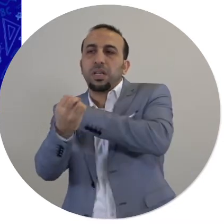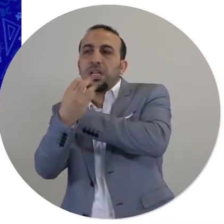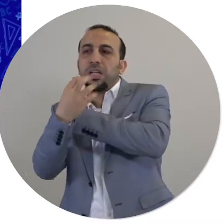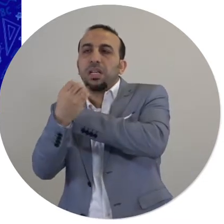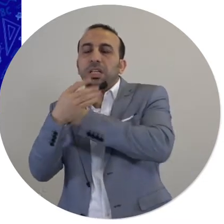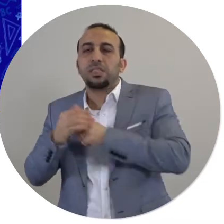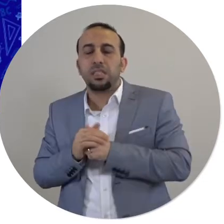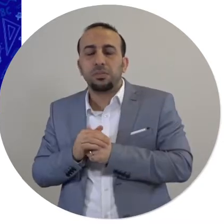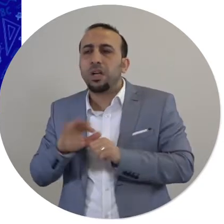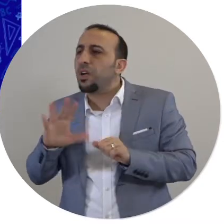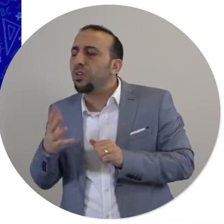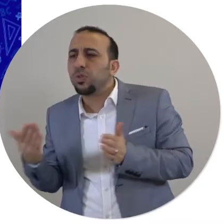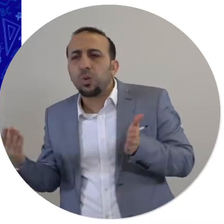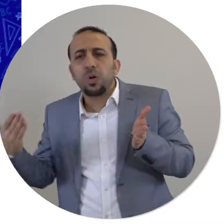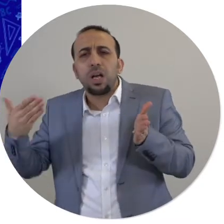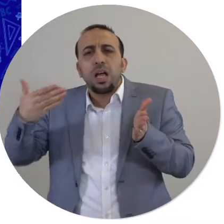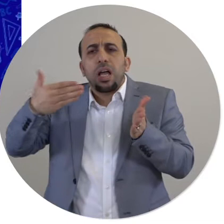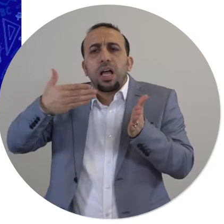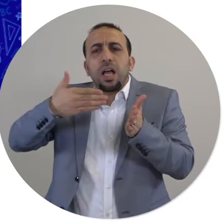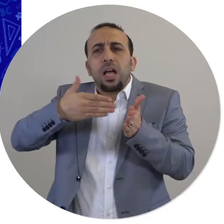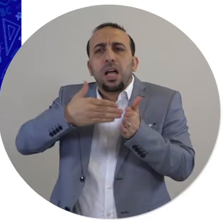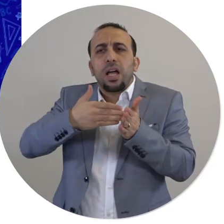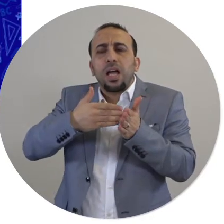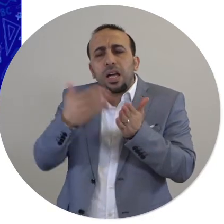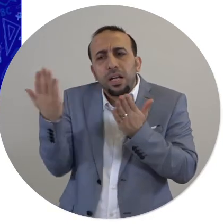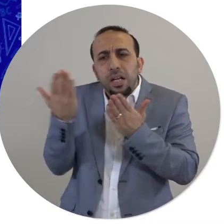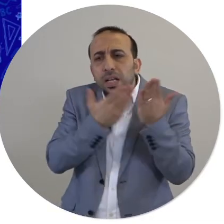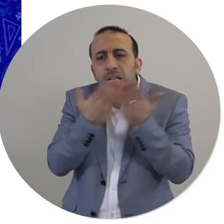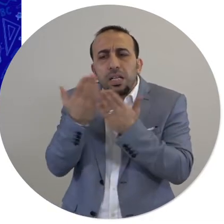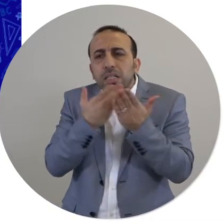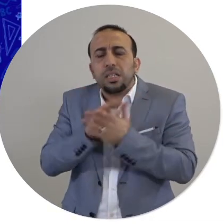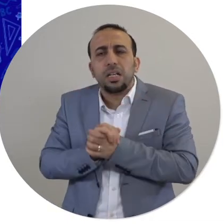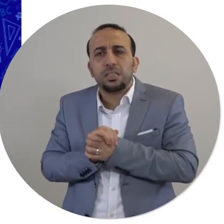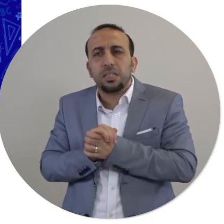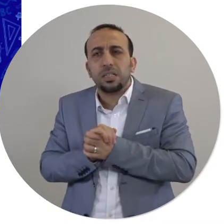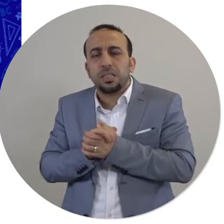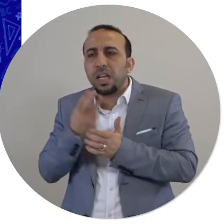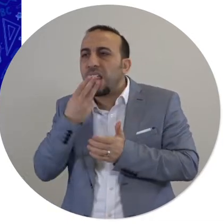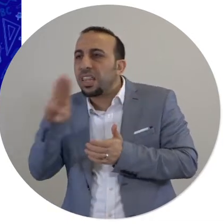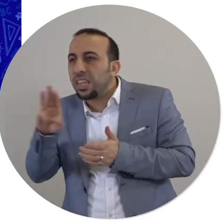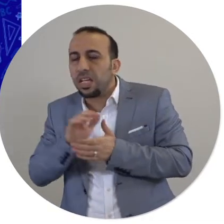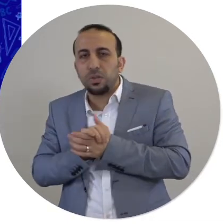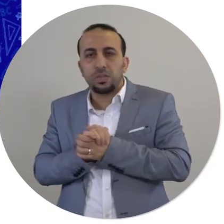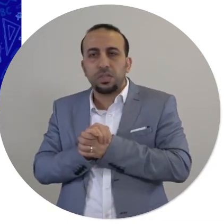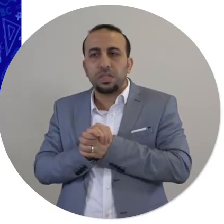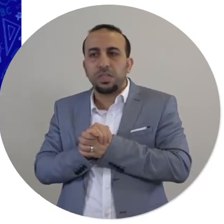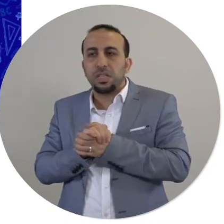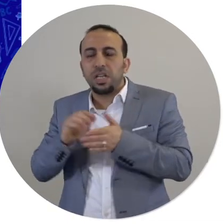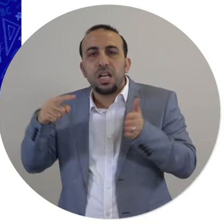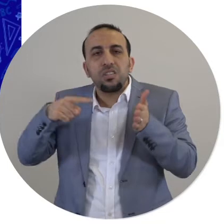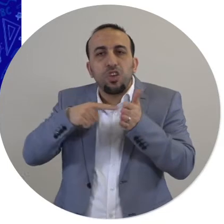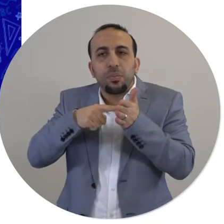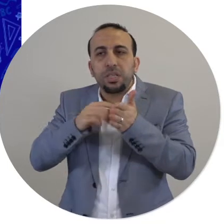فئة الحاصلين على الشهادة الثانوية أو ما يعادلها، فئة الحاصلين على شهادة الجامعية، وغيرها